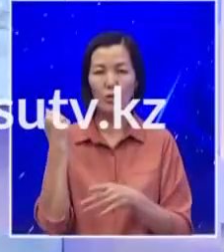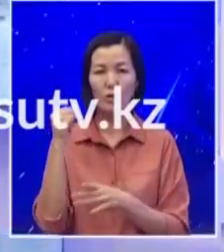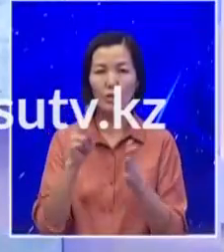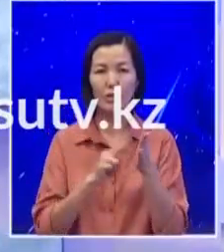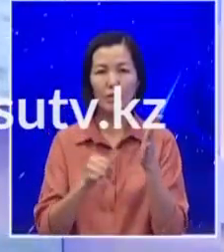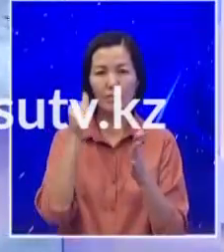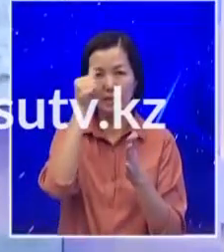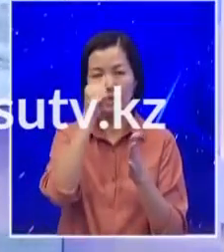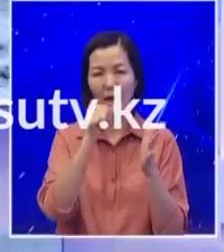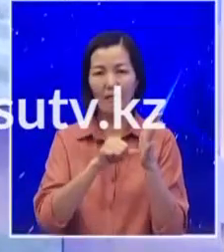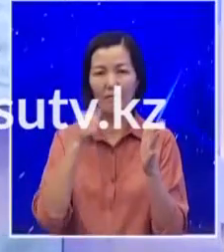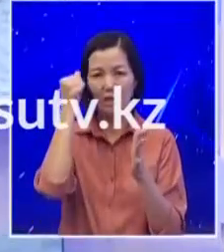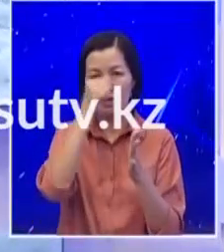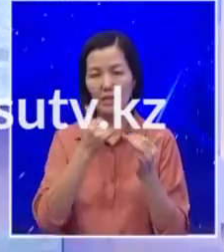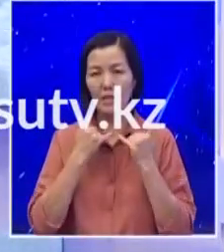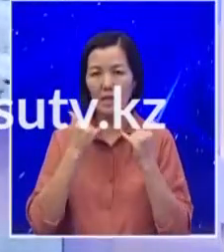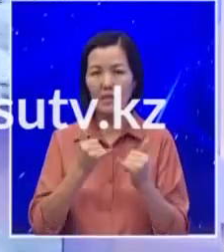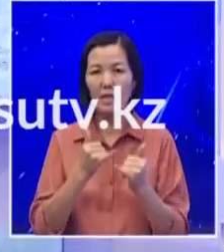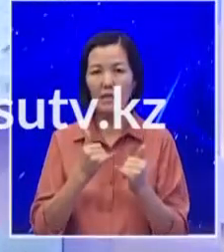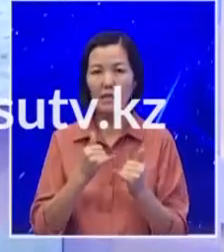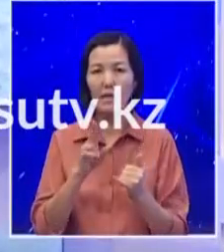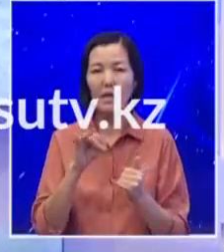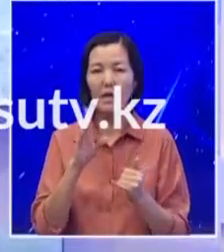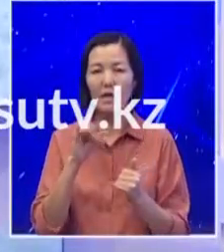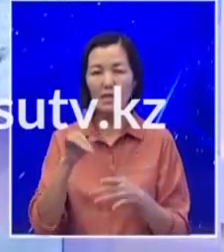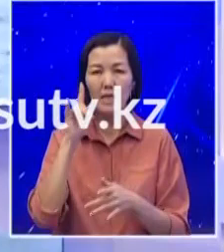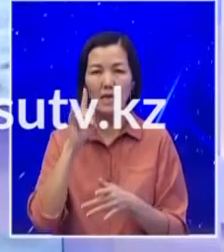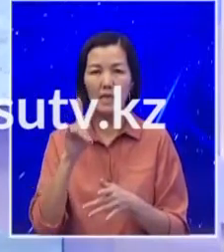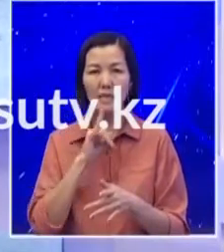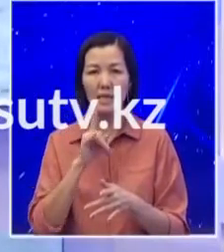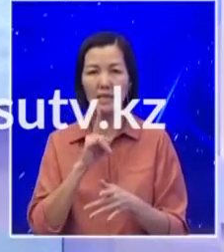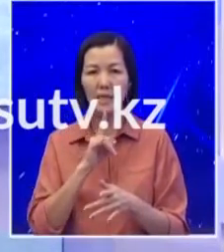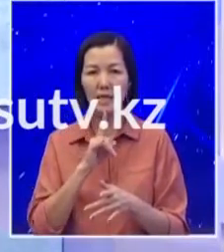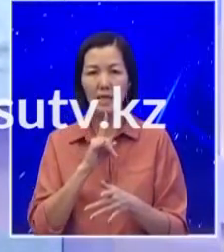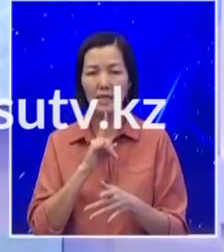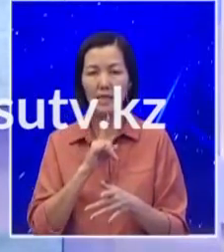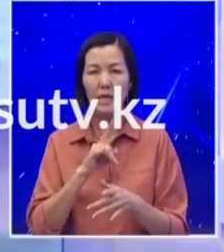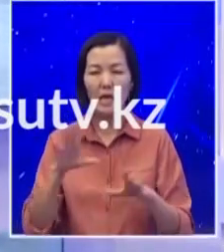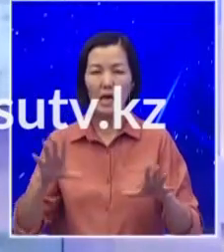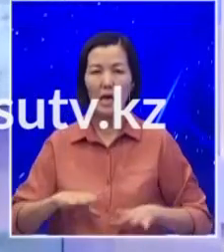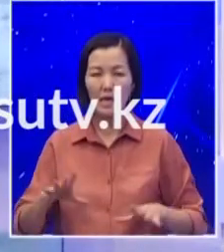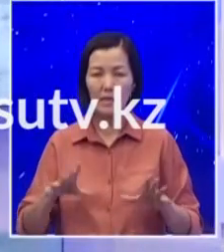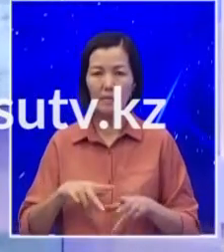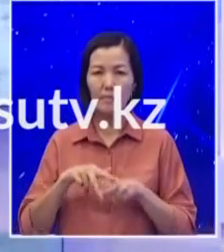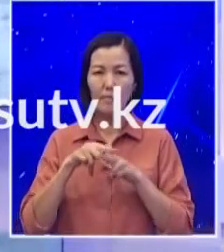арналады. Оған көршілес Қырғызстан мен Қазақстанның бірнеше өңірінен келген атбегілер мен шабандоздар қатысты.